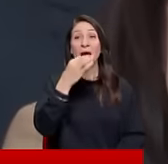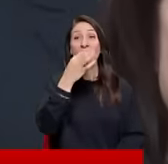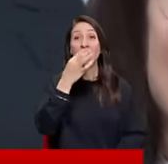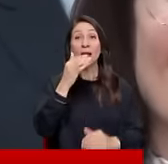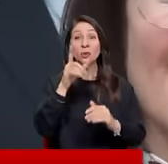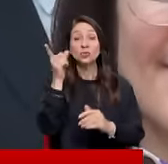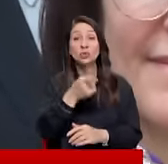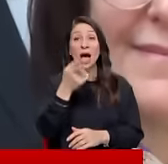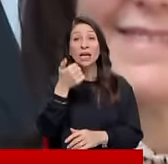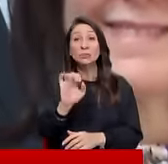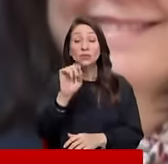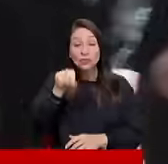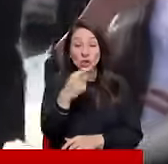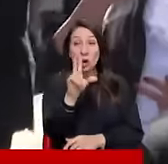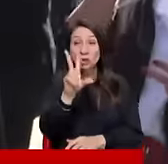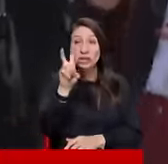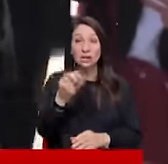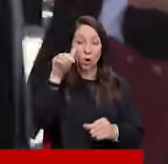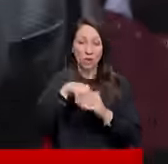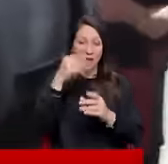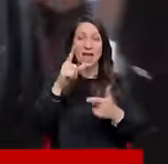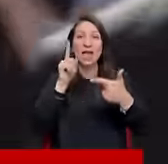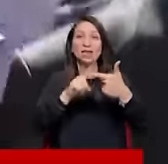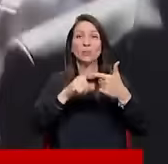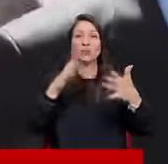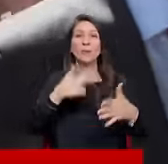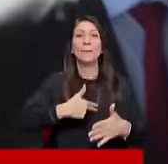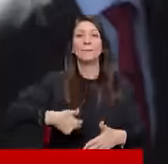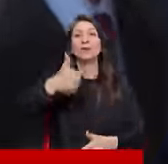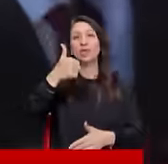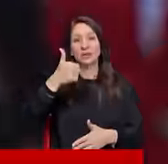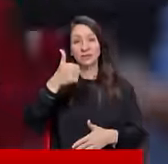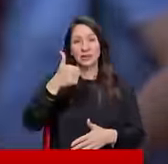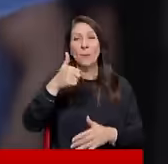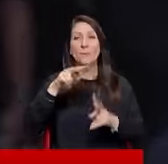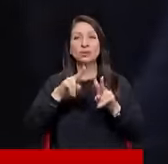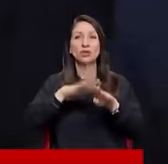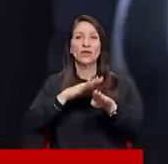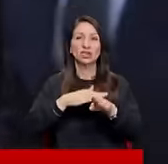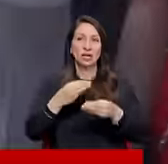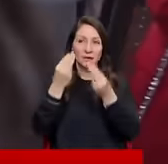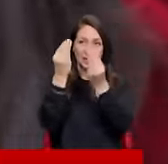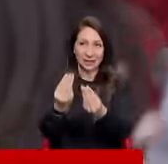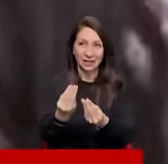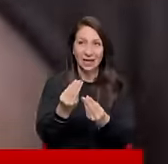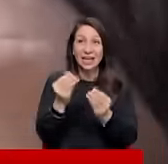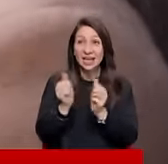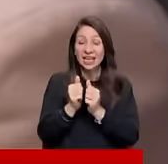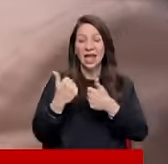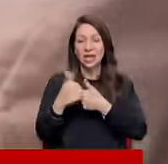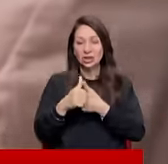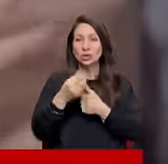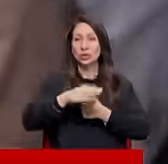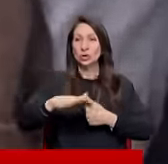Ankaralı %60,38 oy vererek ikinci kez Büyükşehir Belediye Başkanlığı'nı Mansur Yavaş'a teslim etti. Yanında